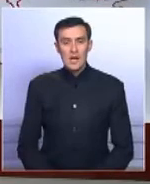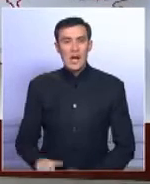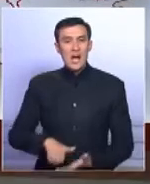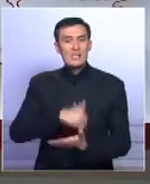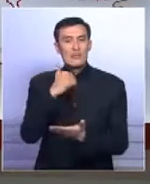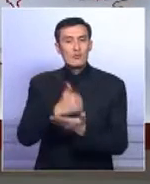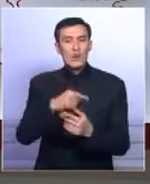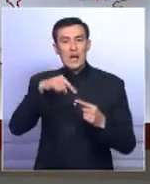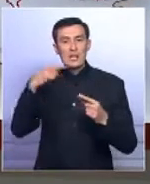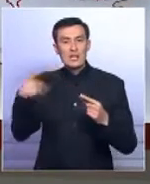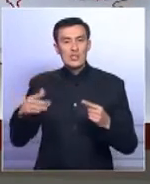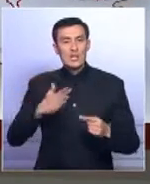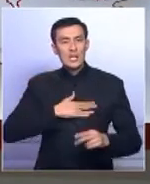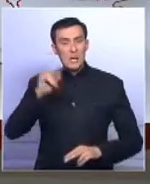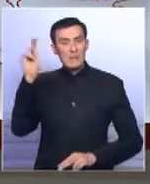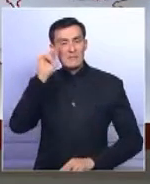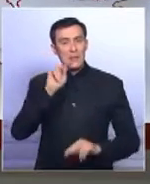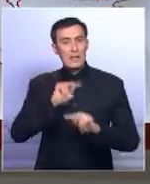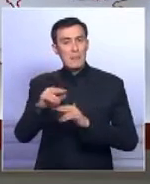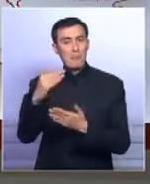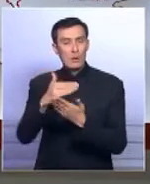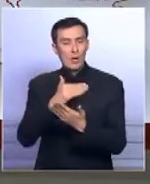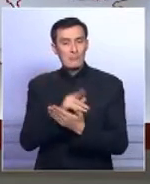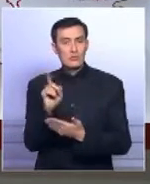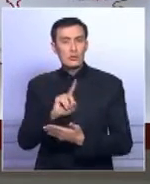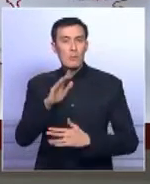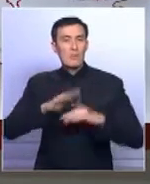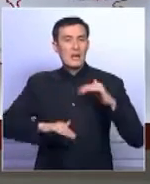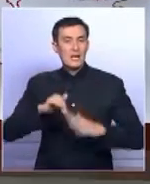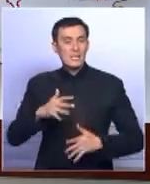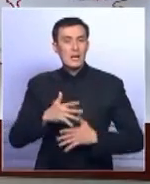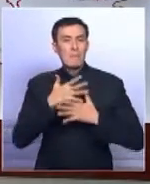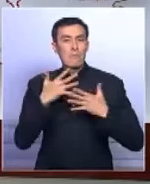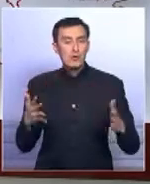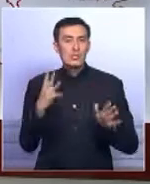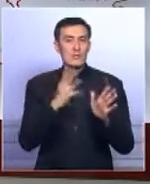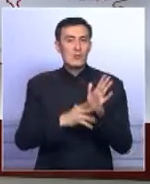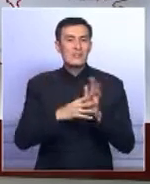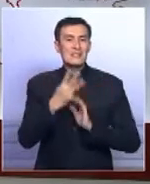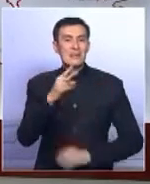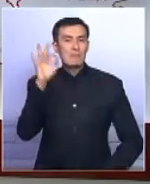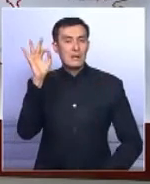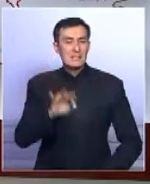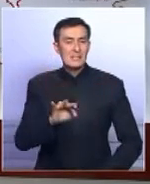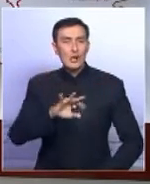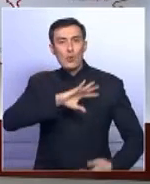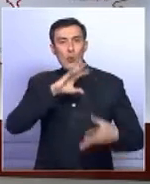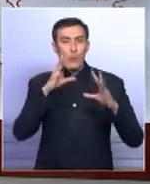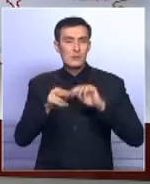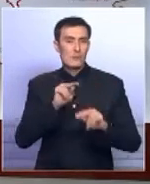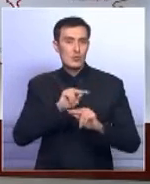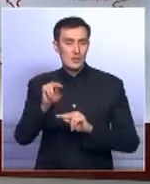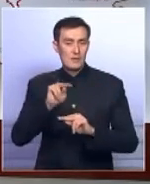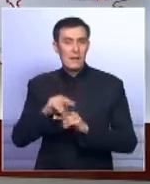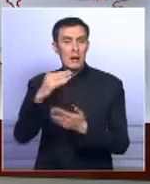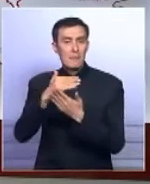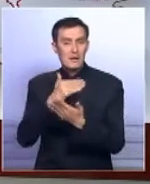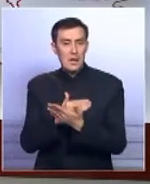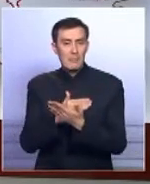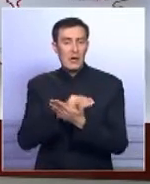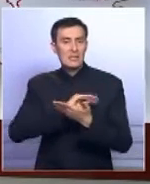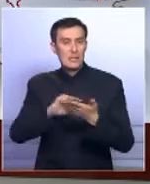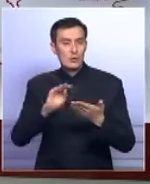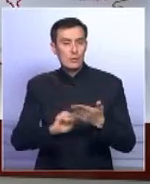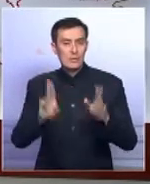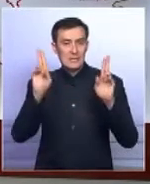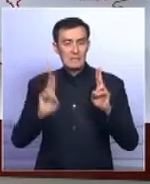Основное отличие нашей образовательной программы в том, что практическая часть занимает до 93% от всего учебного процесса. Сама программа разработана